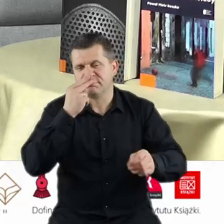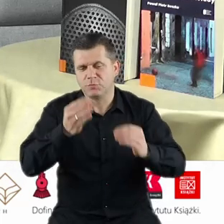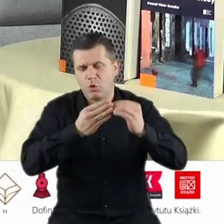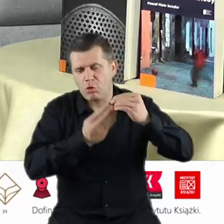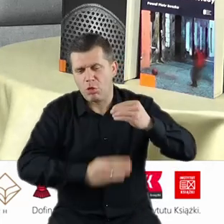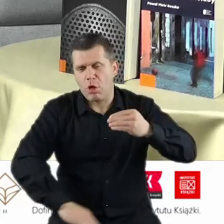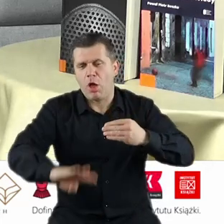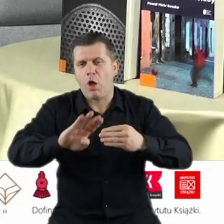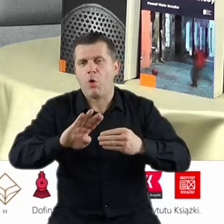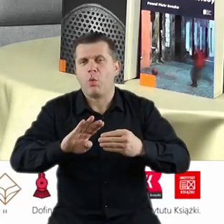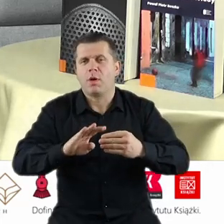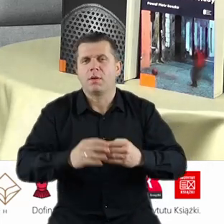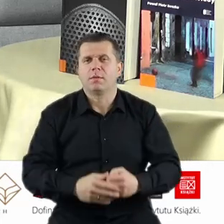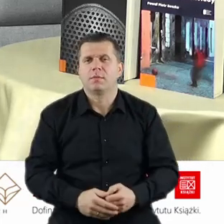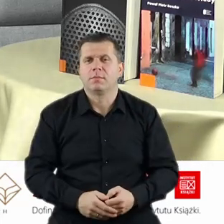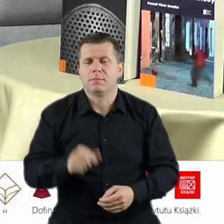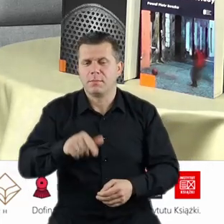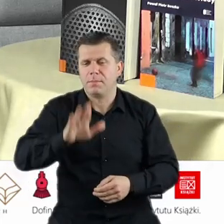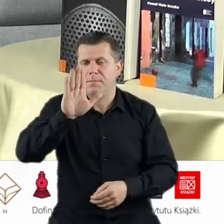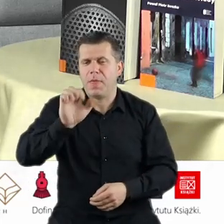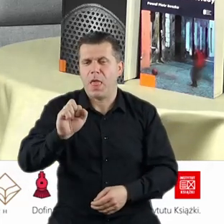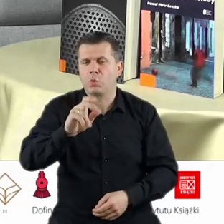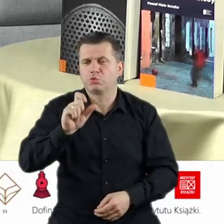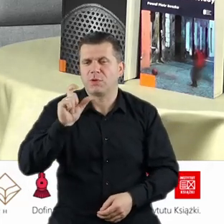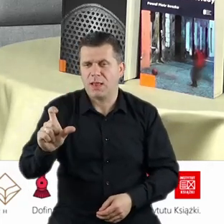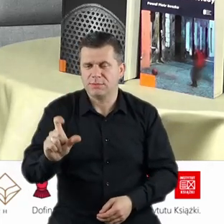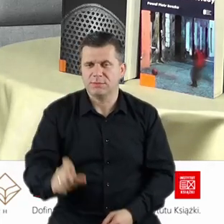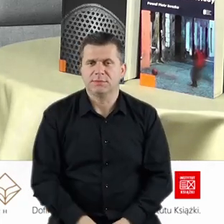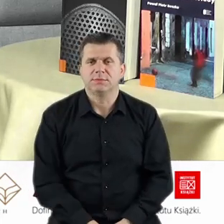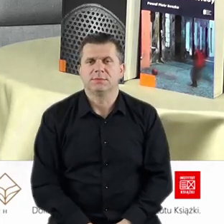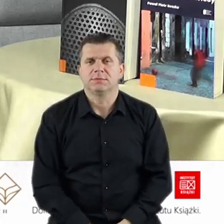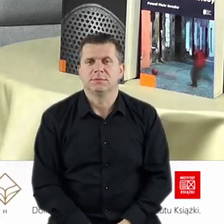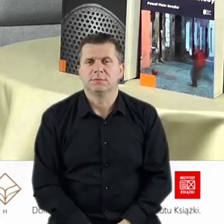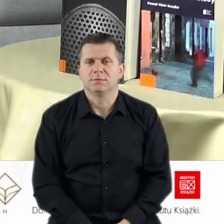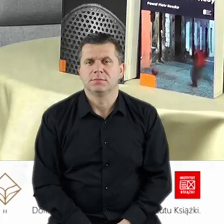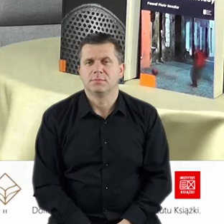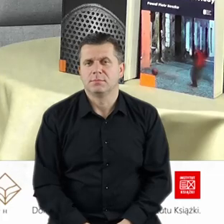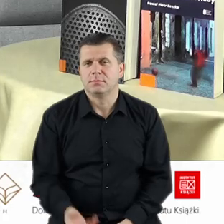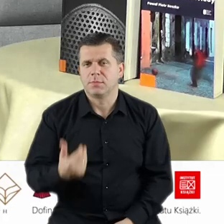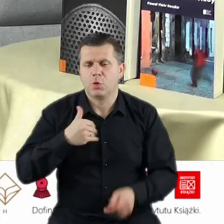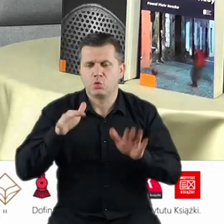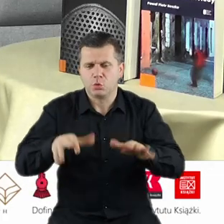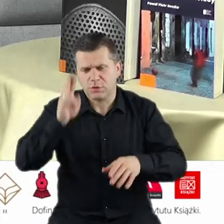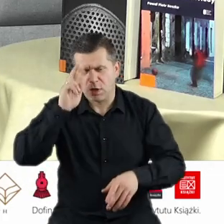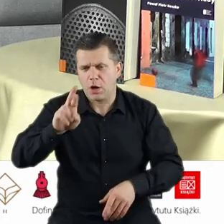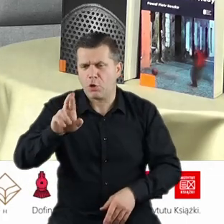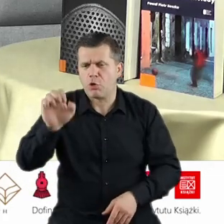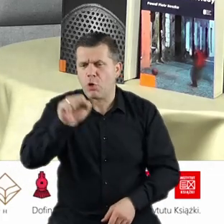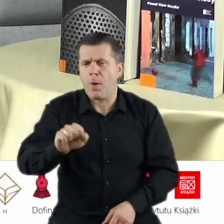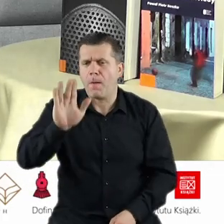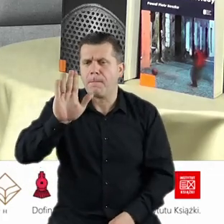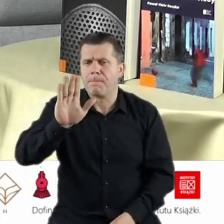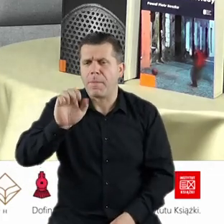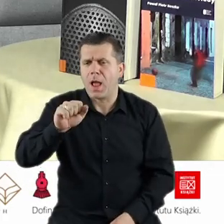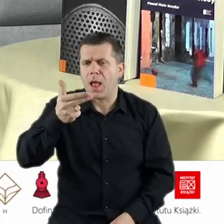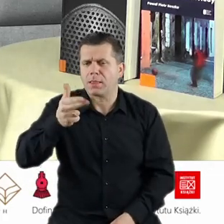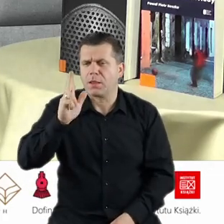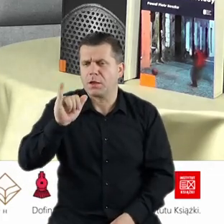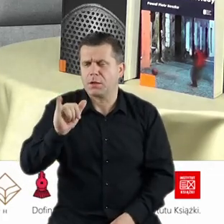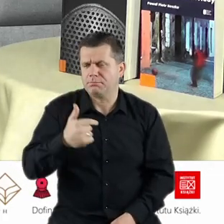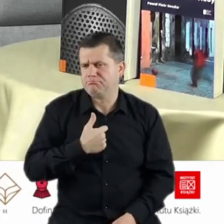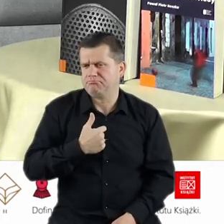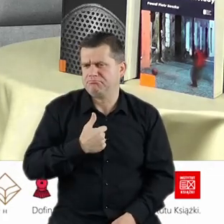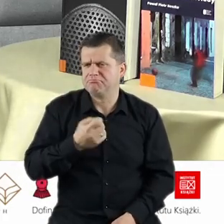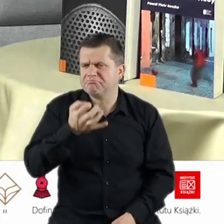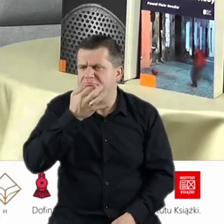doły, których w Bełżcu, w których było dużo rąbanki.